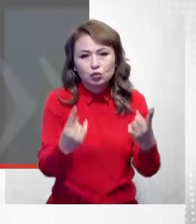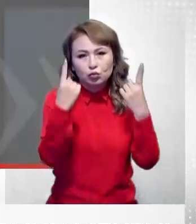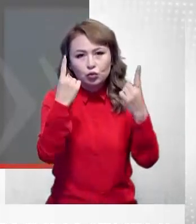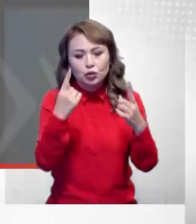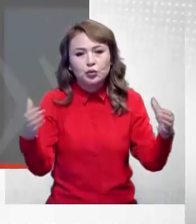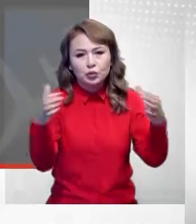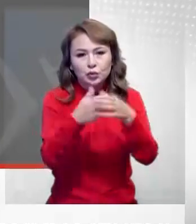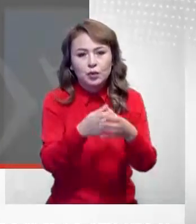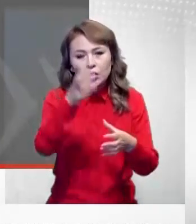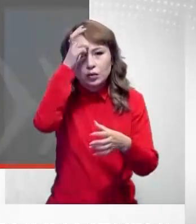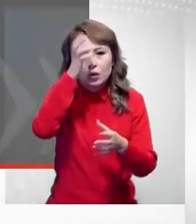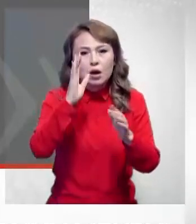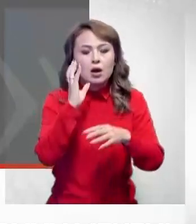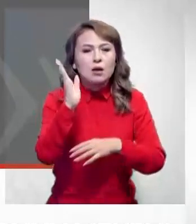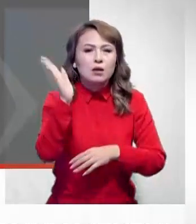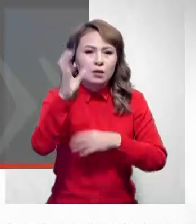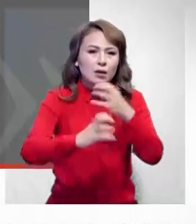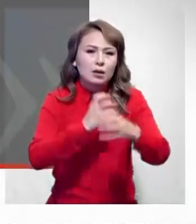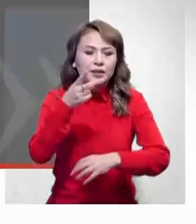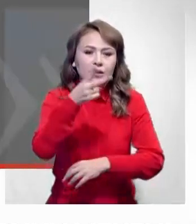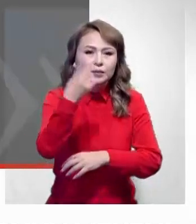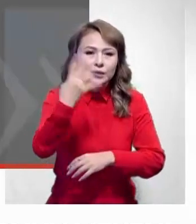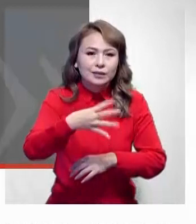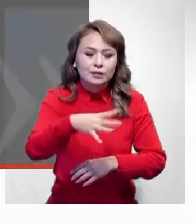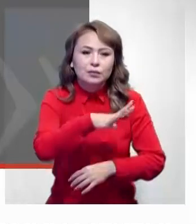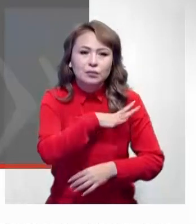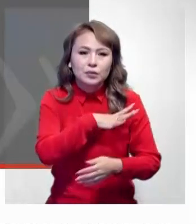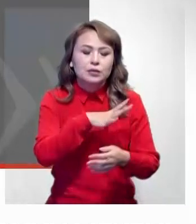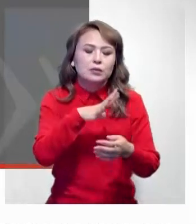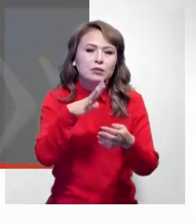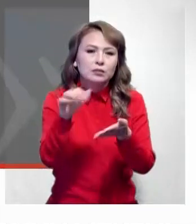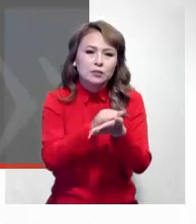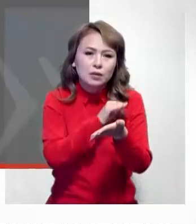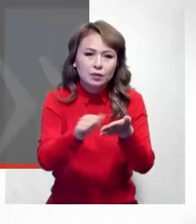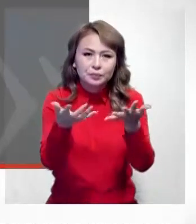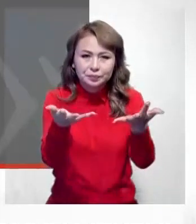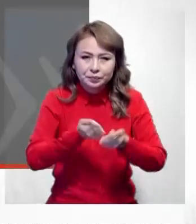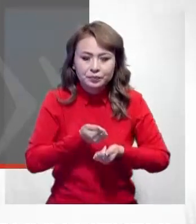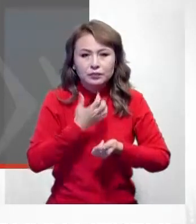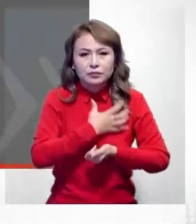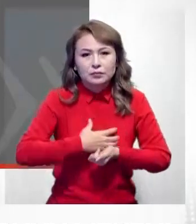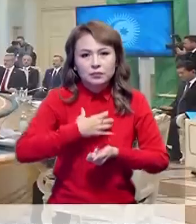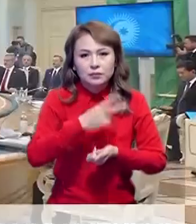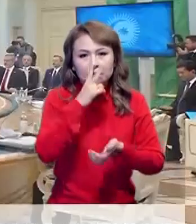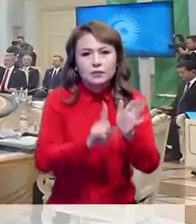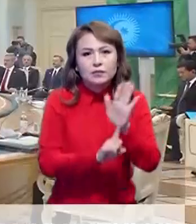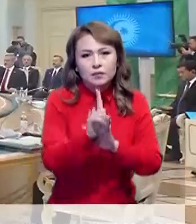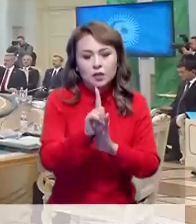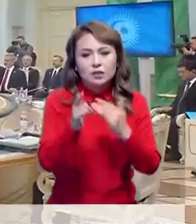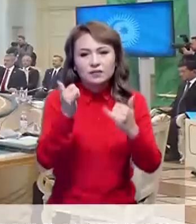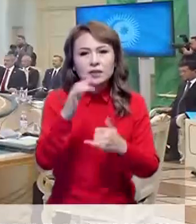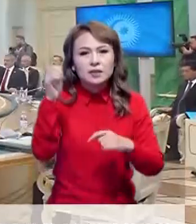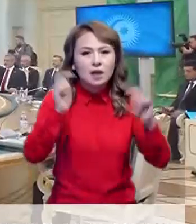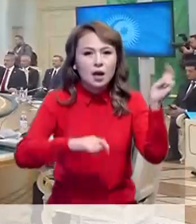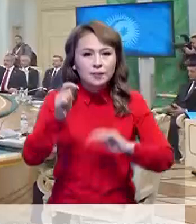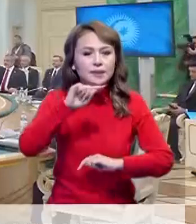айналды. Түрік әлемінің келешегі 2040 құжатының қабылдануы да болашаққа жасалған маңызды қадамның бірі. Биылғы